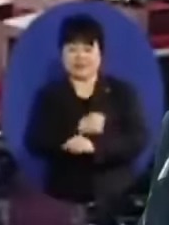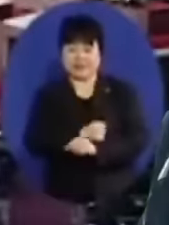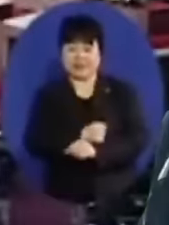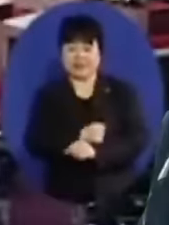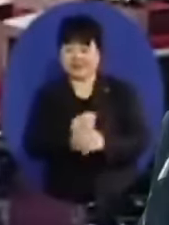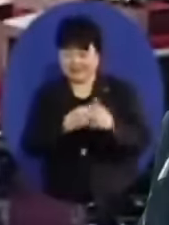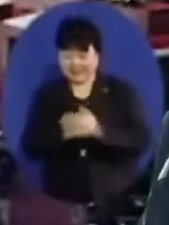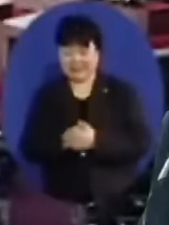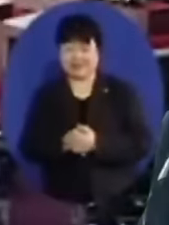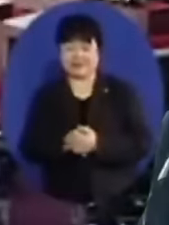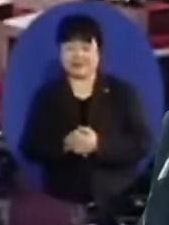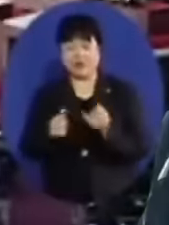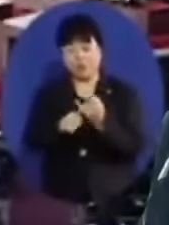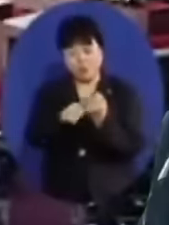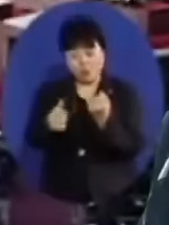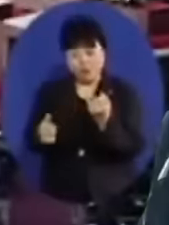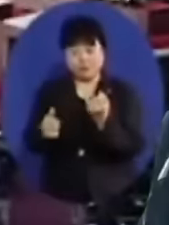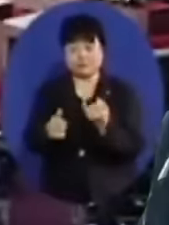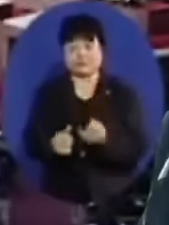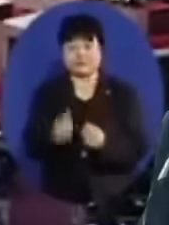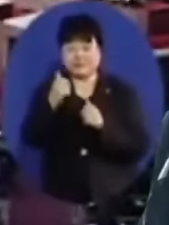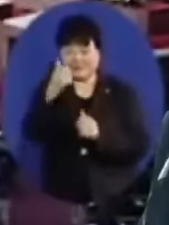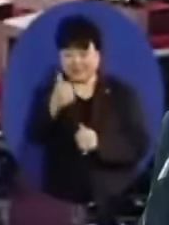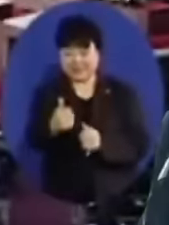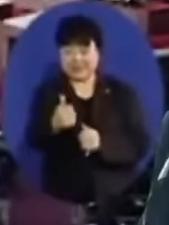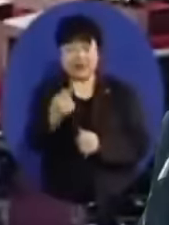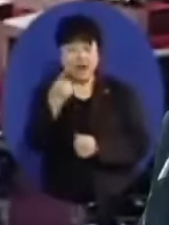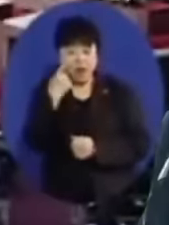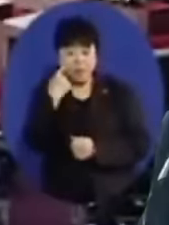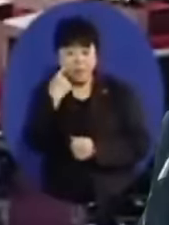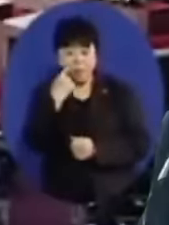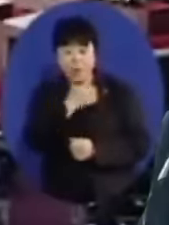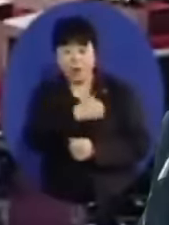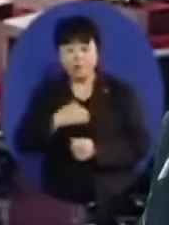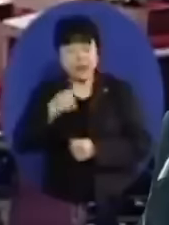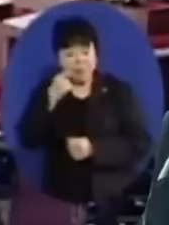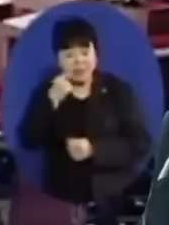그러므로 이 재판장이 감당을 못하고